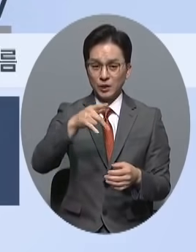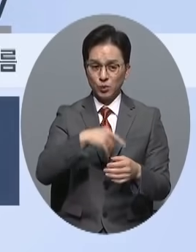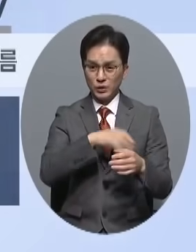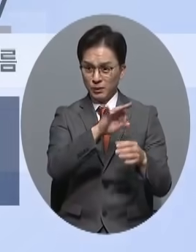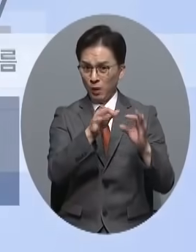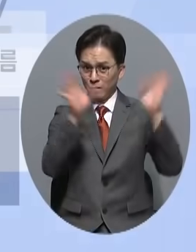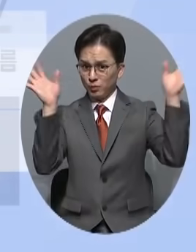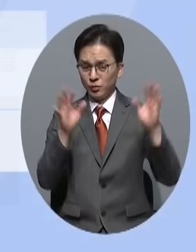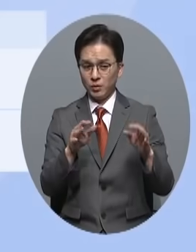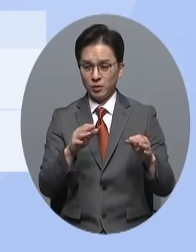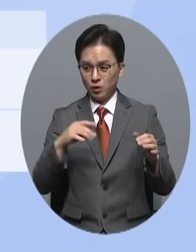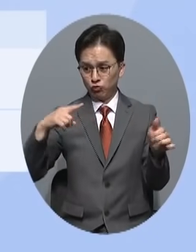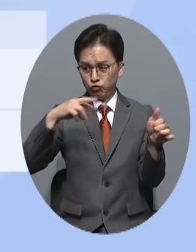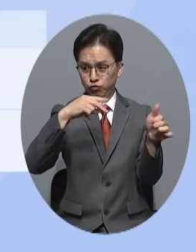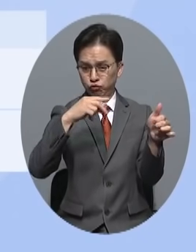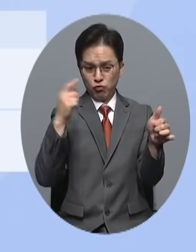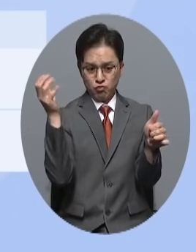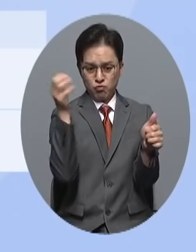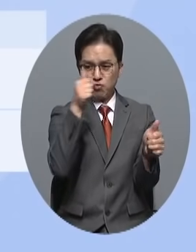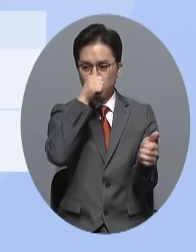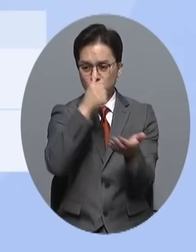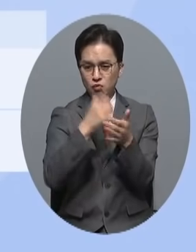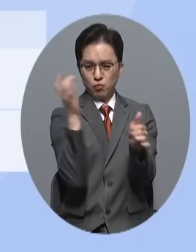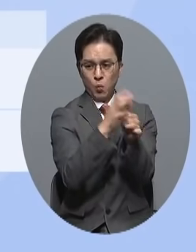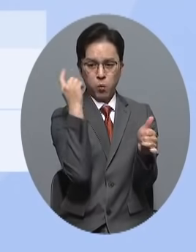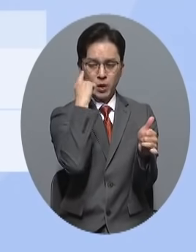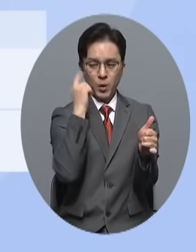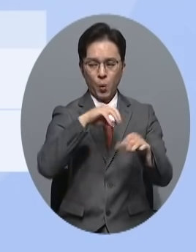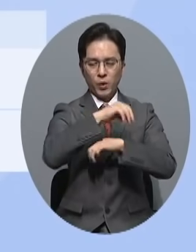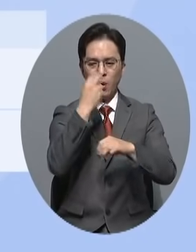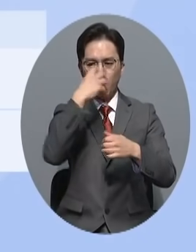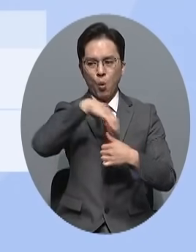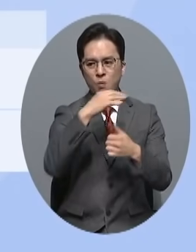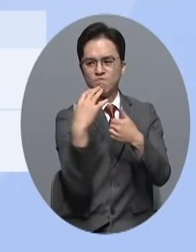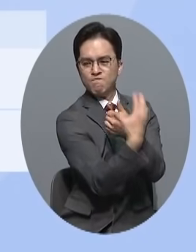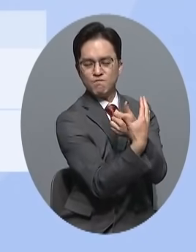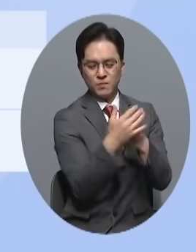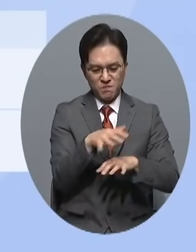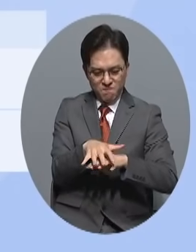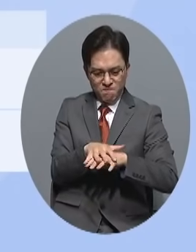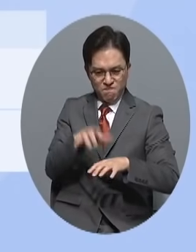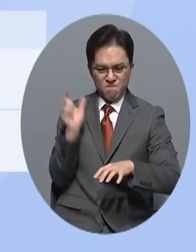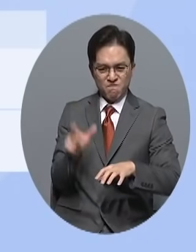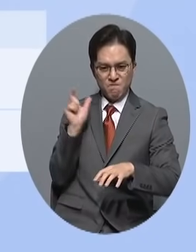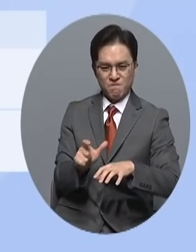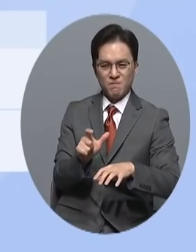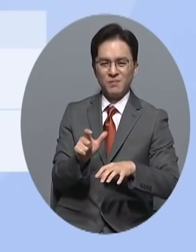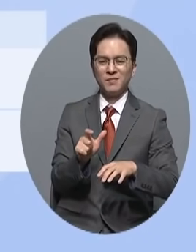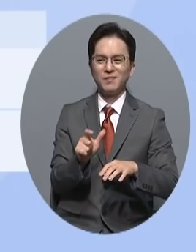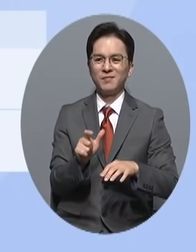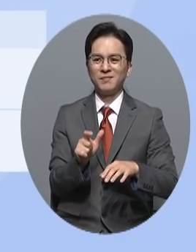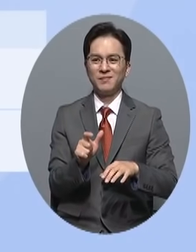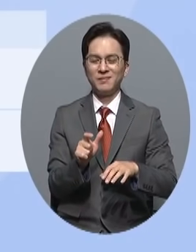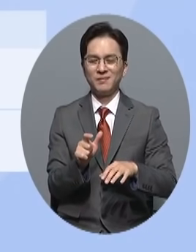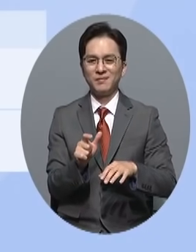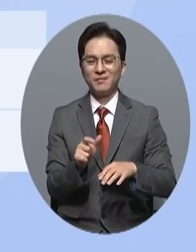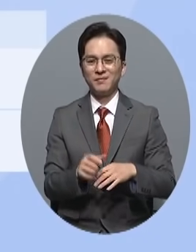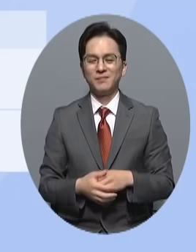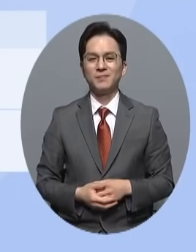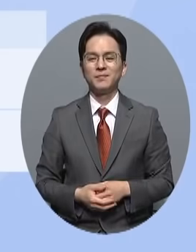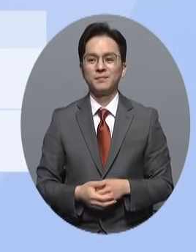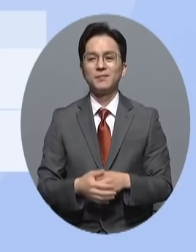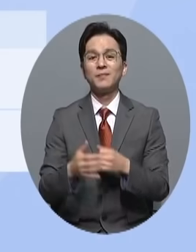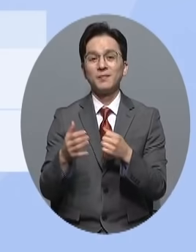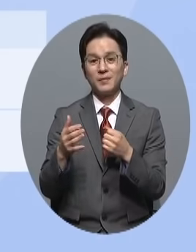네, 그런 현상을 보고 봤을 때 슈퍼위크 2차에 있어서도 무난히 과반수를 넘겨갈 것이다 이렇게